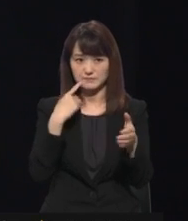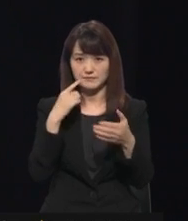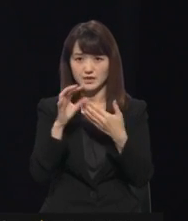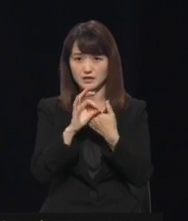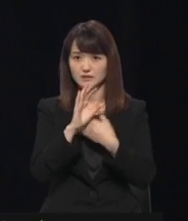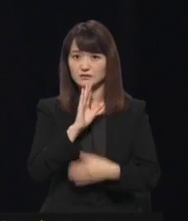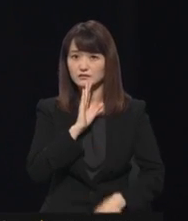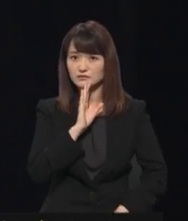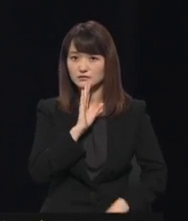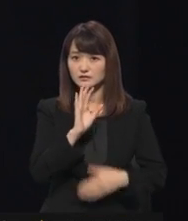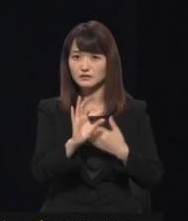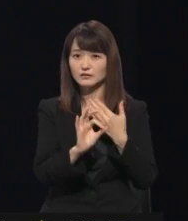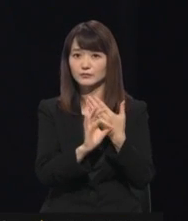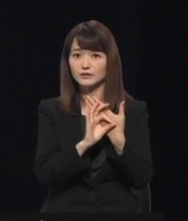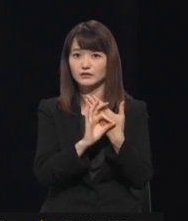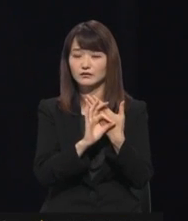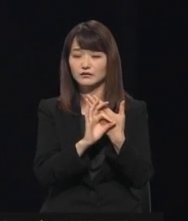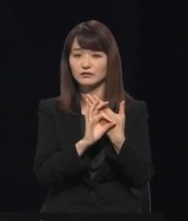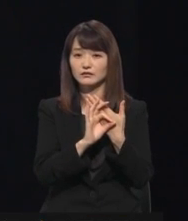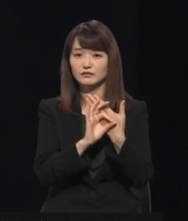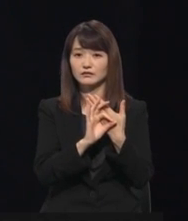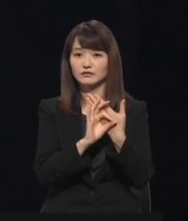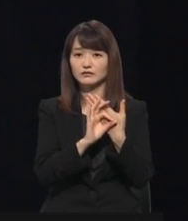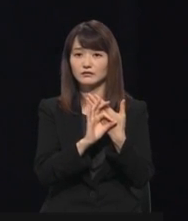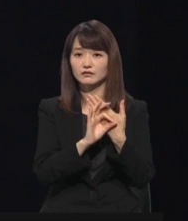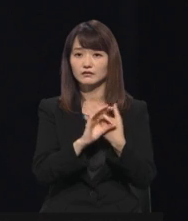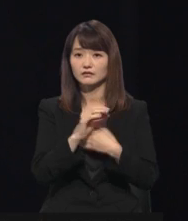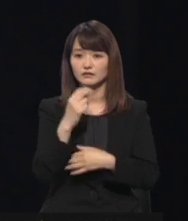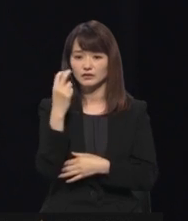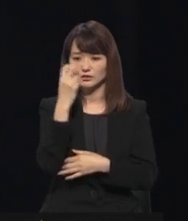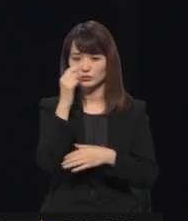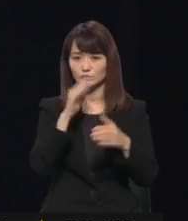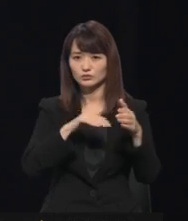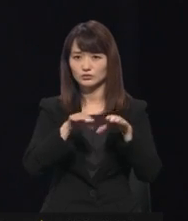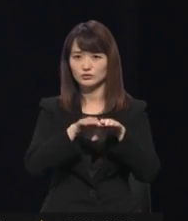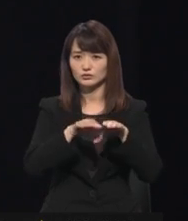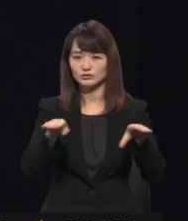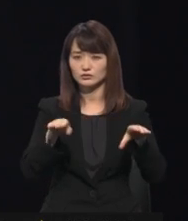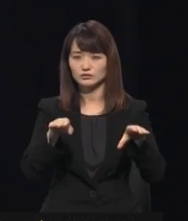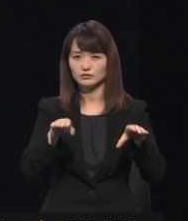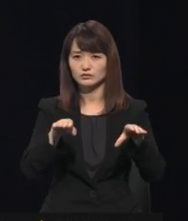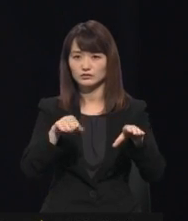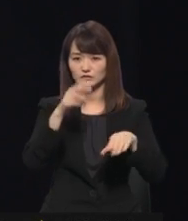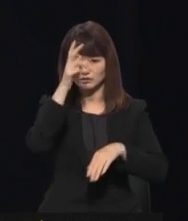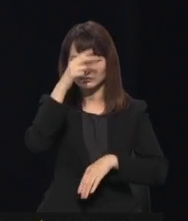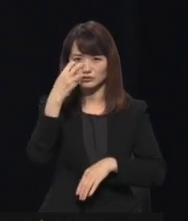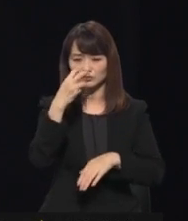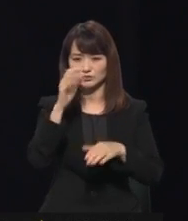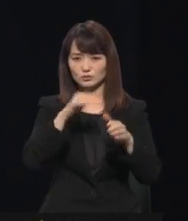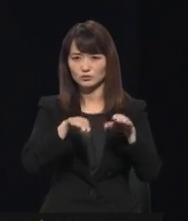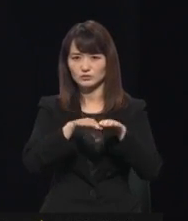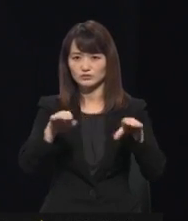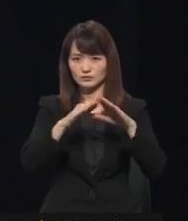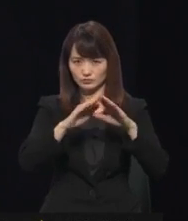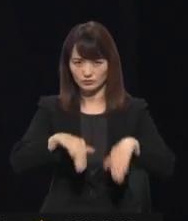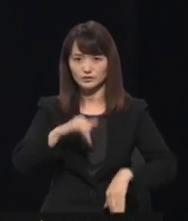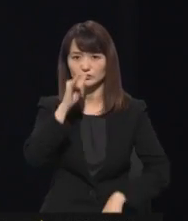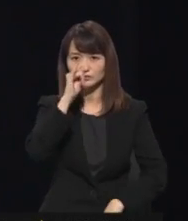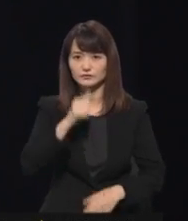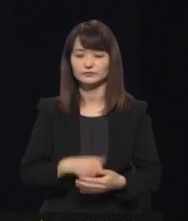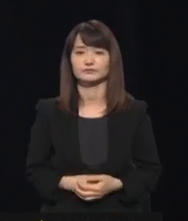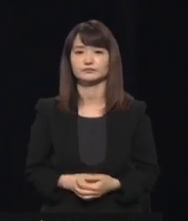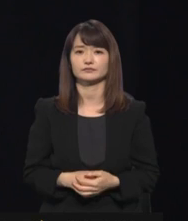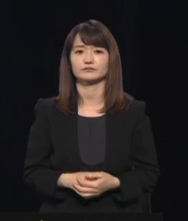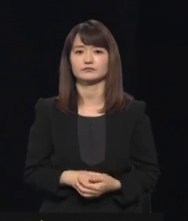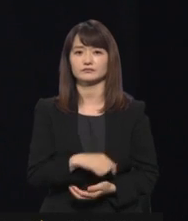사실이라면 어이 이 수사의 공정성 공권력의 긍정성 이문을 수도 있는 얘기인데요 그런데 느슨